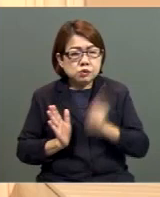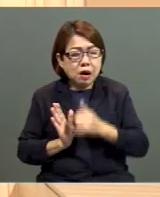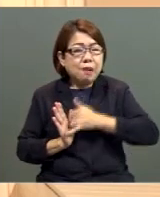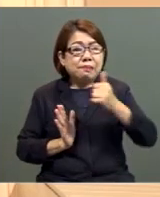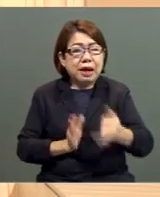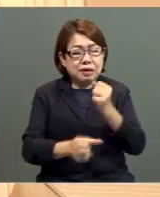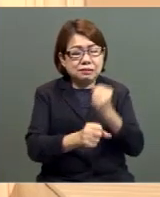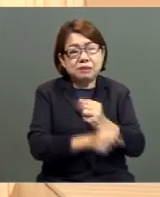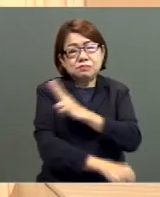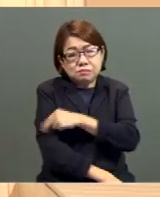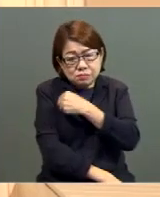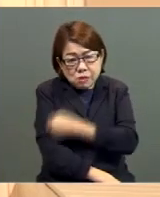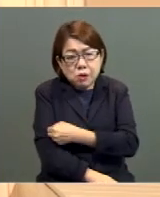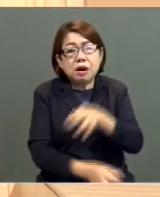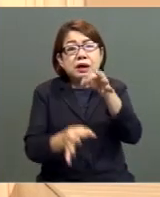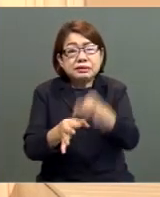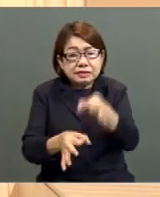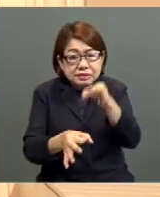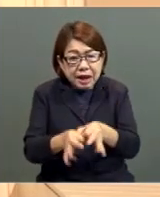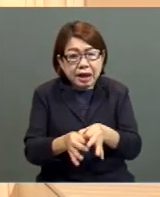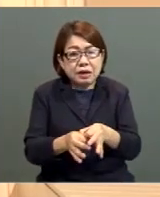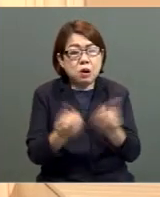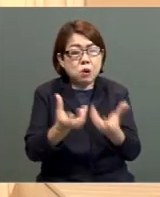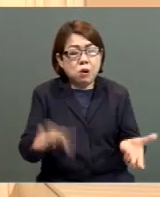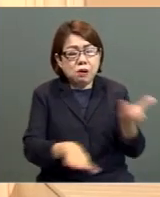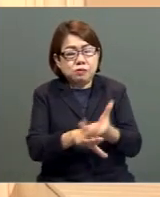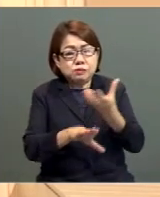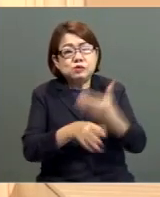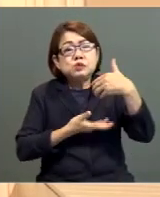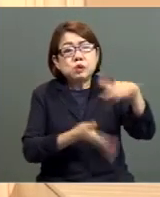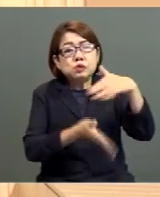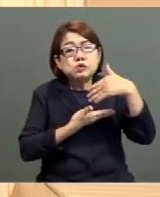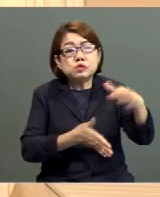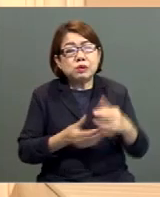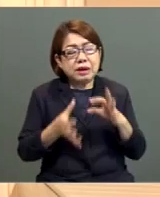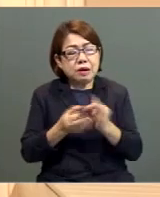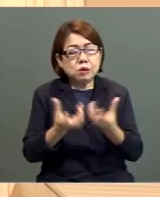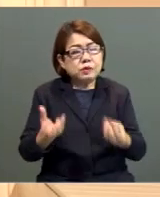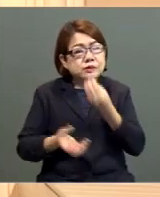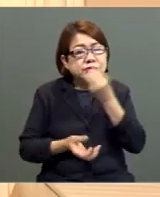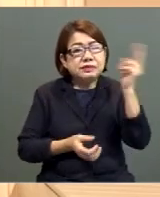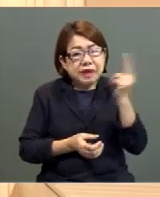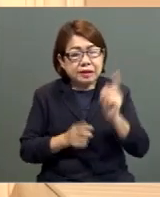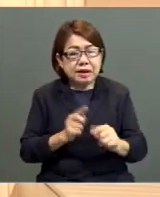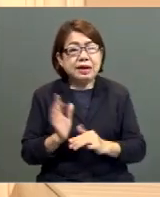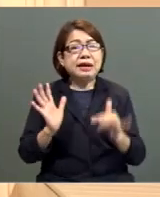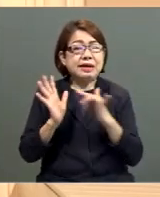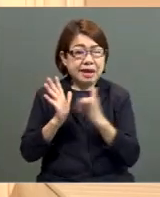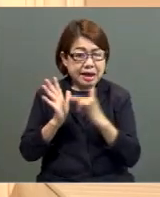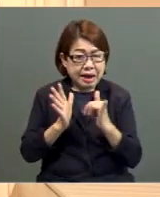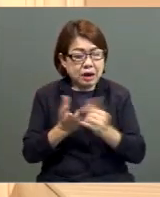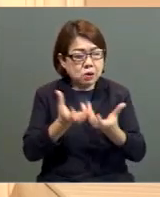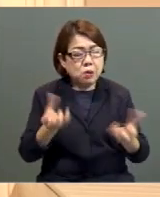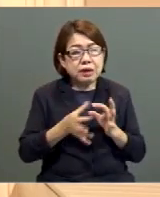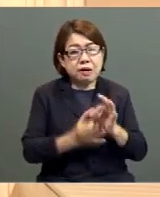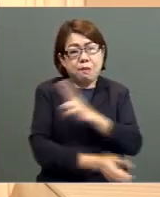การแพทย์การธนาคารการขนส่งสินค้าที่จำเป็นเพื่ออุปโภคบริโภคยาเวชภัณฑ์เครื่อง